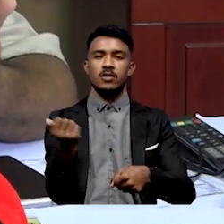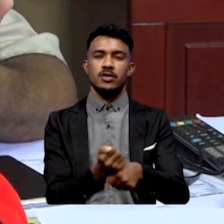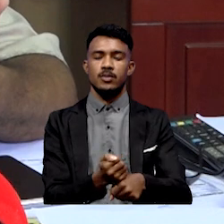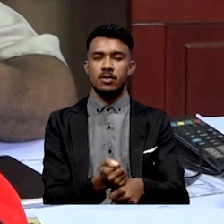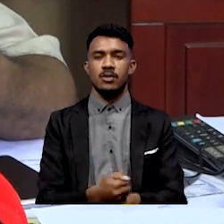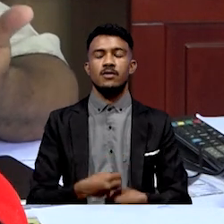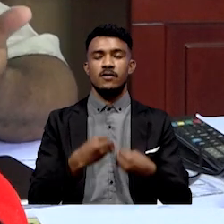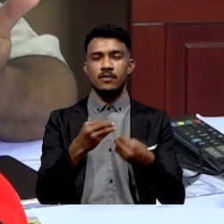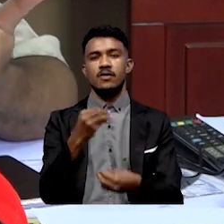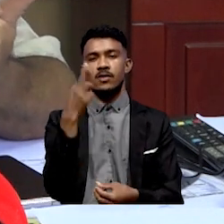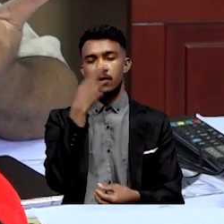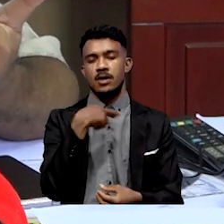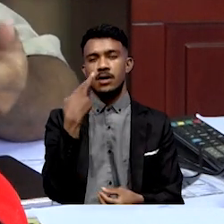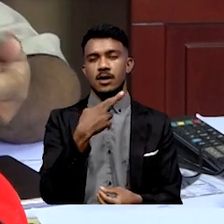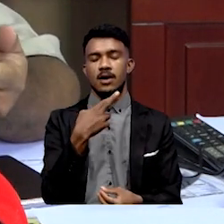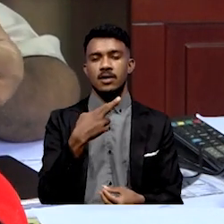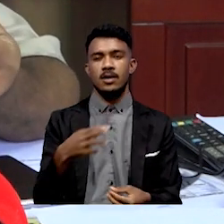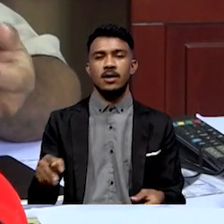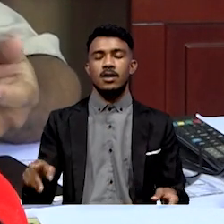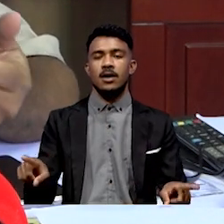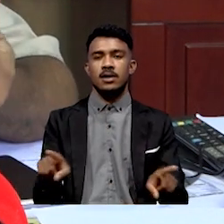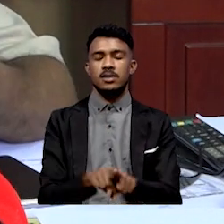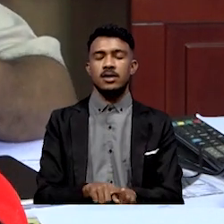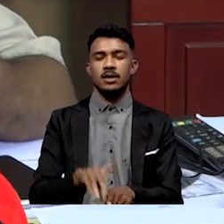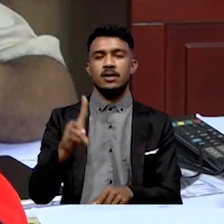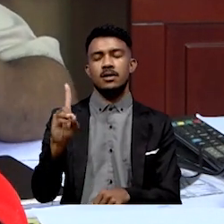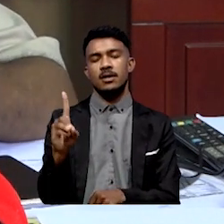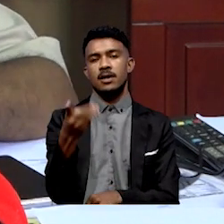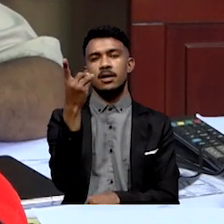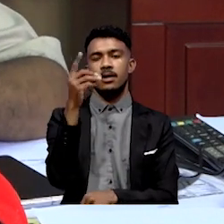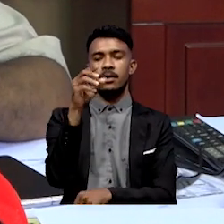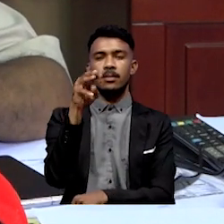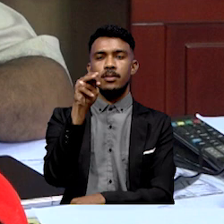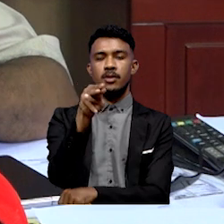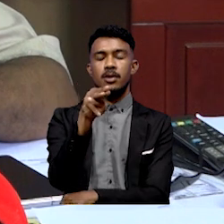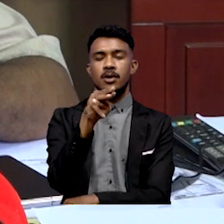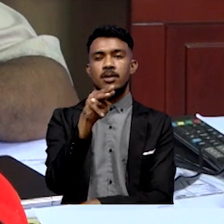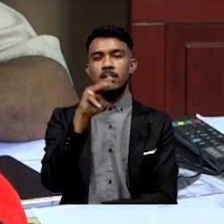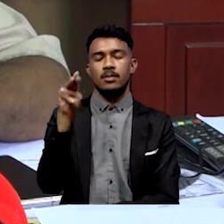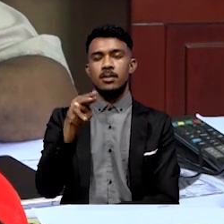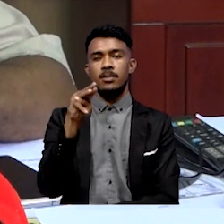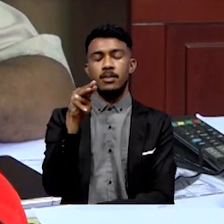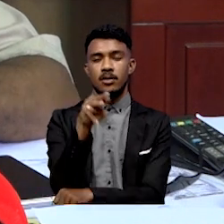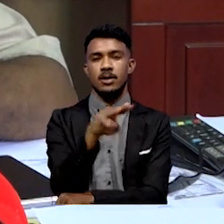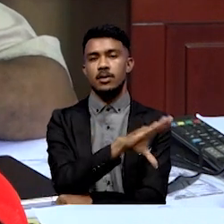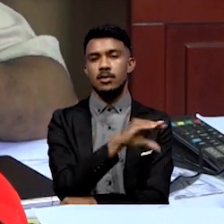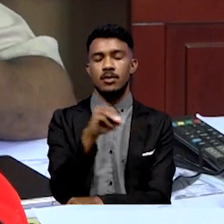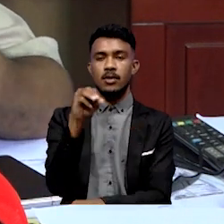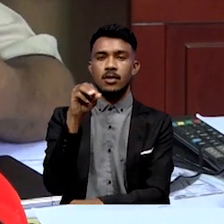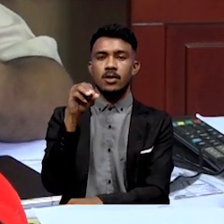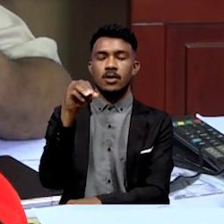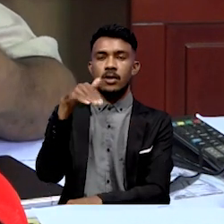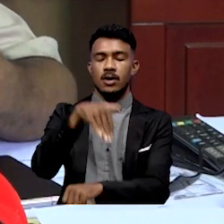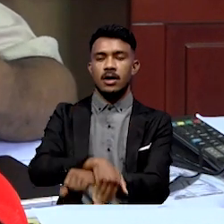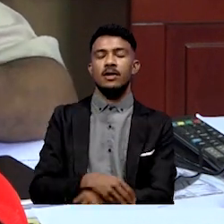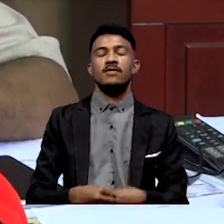hahang Matibisu, hahang media, no hahang kalan ita fo hahang manas ita fo nasi